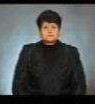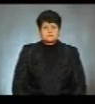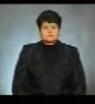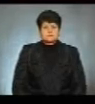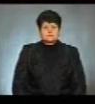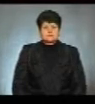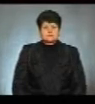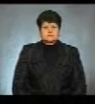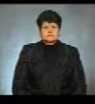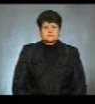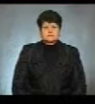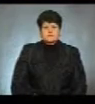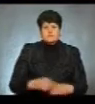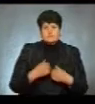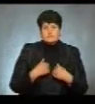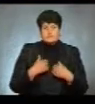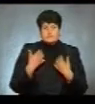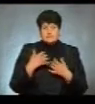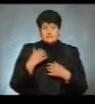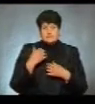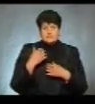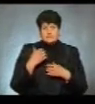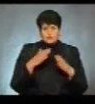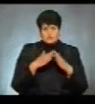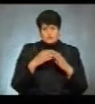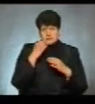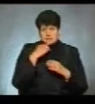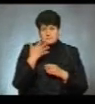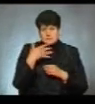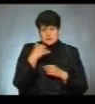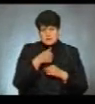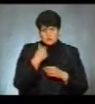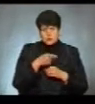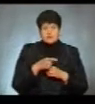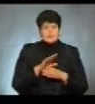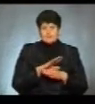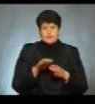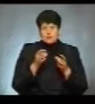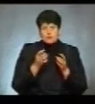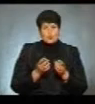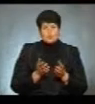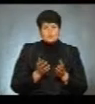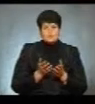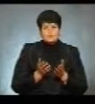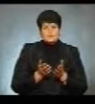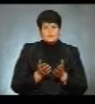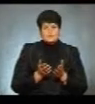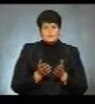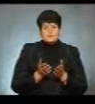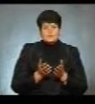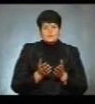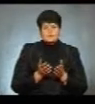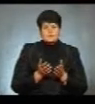Будинок старий вже, 50 років вже буде в цьому році. І не так просто, то, як